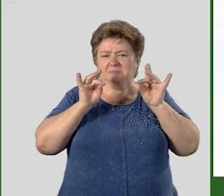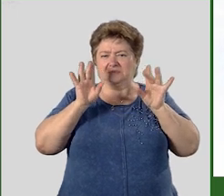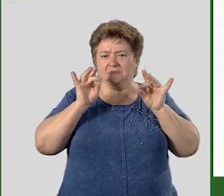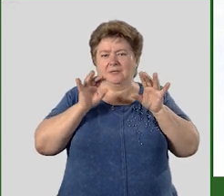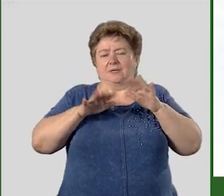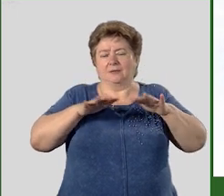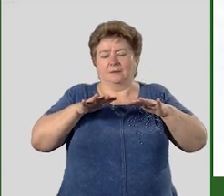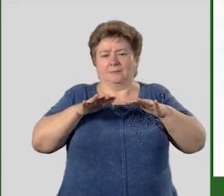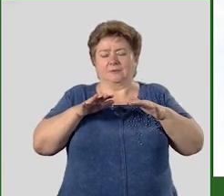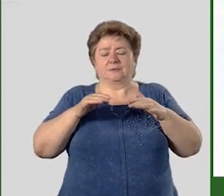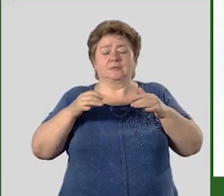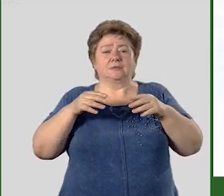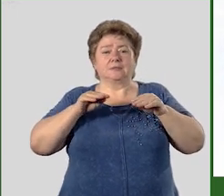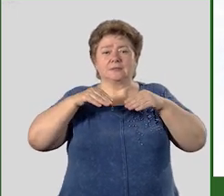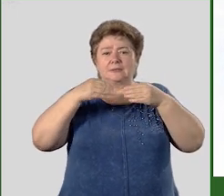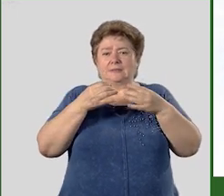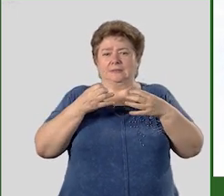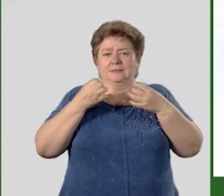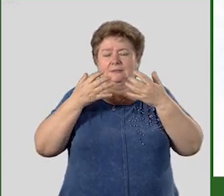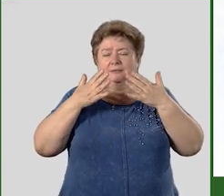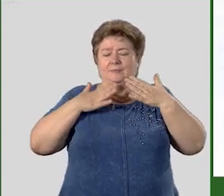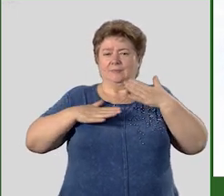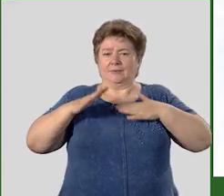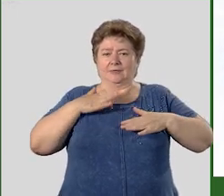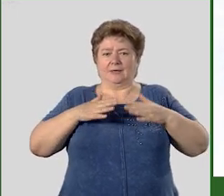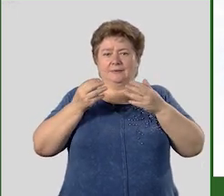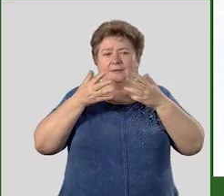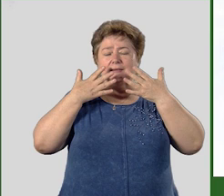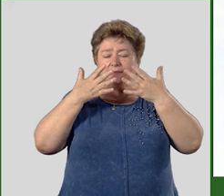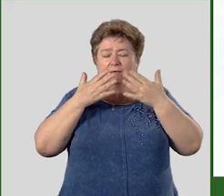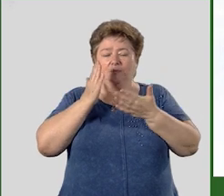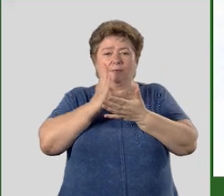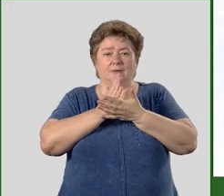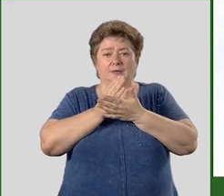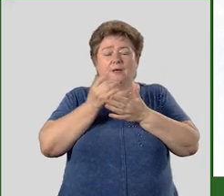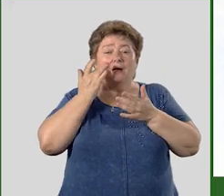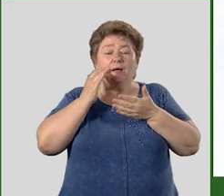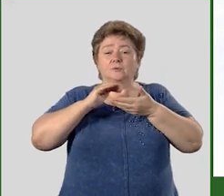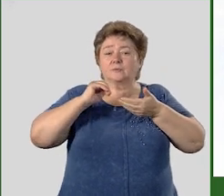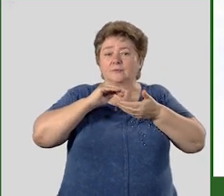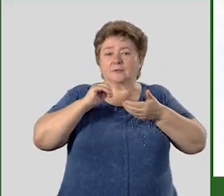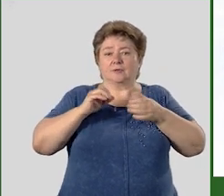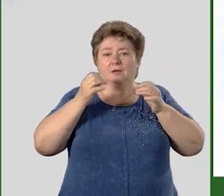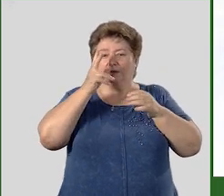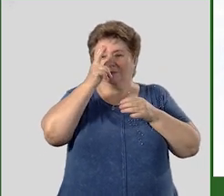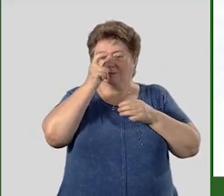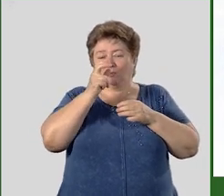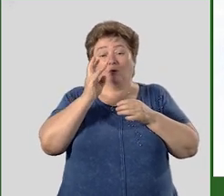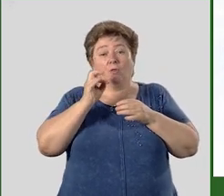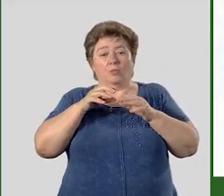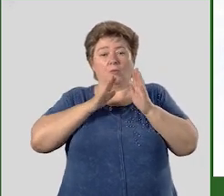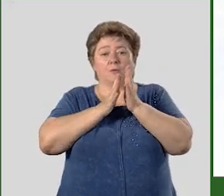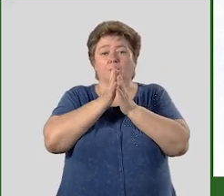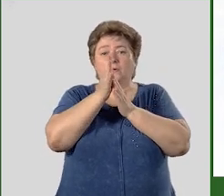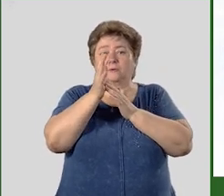жидкую массу, издают сильный приятный запах, который привлекает мух. Но